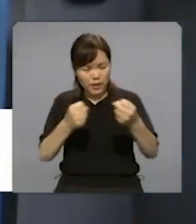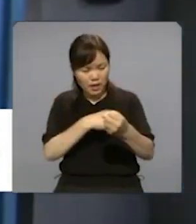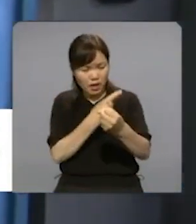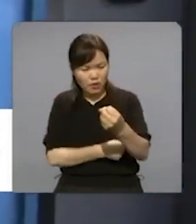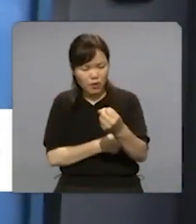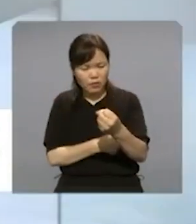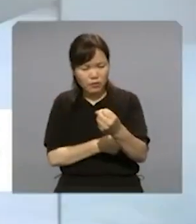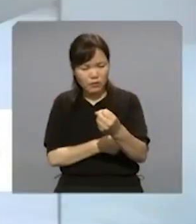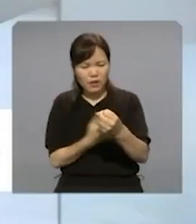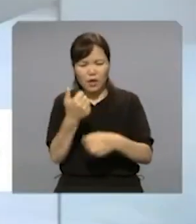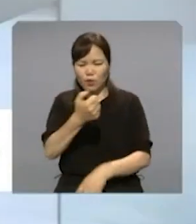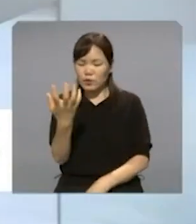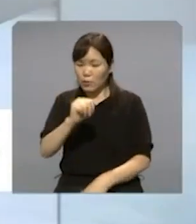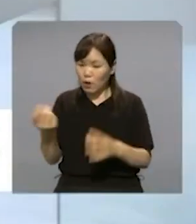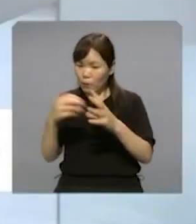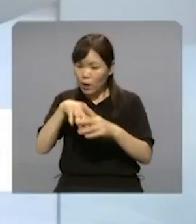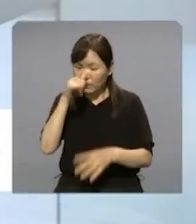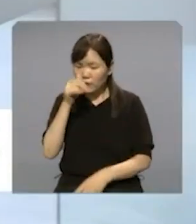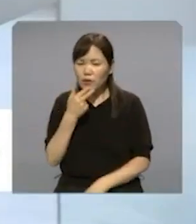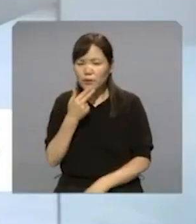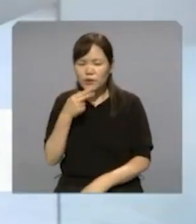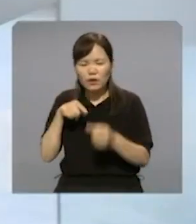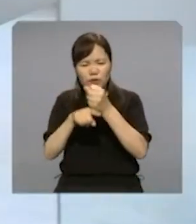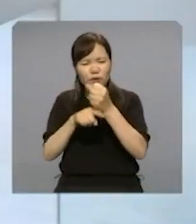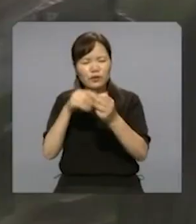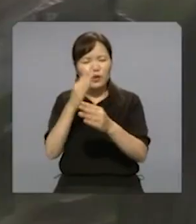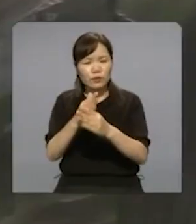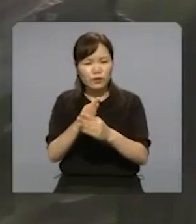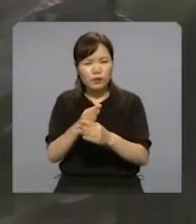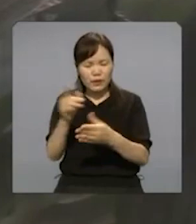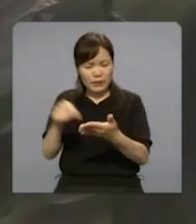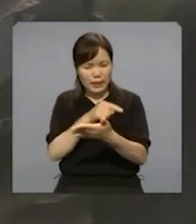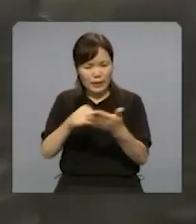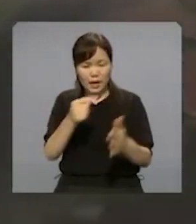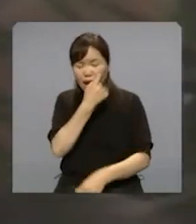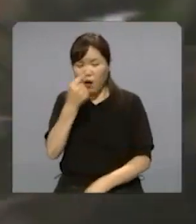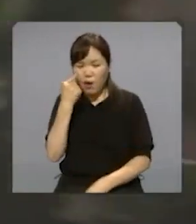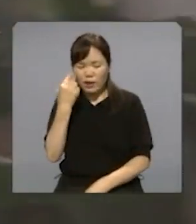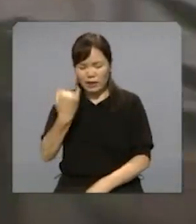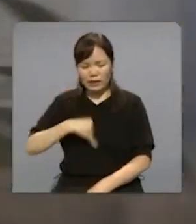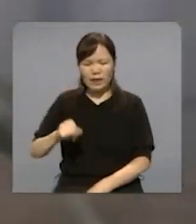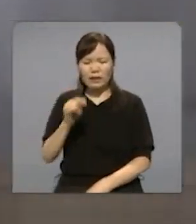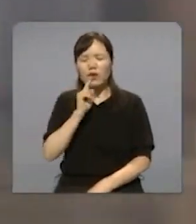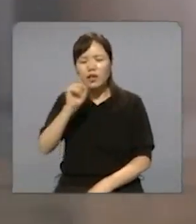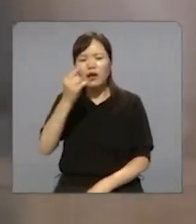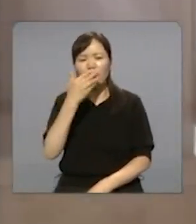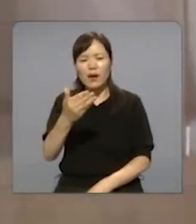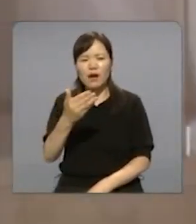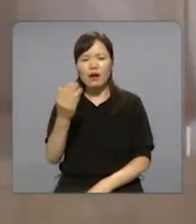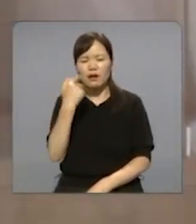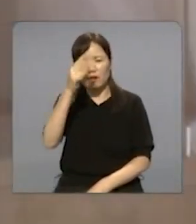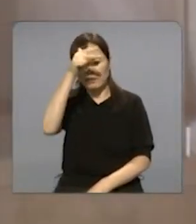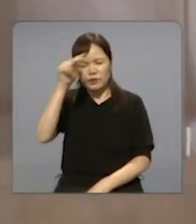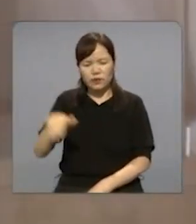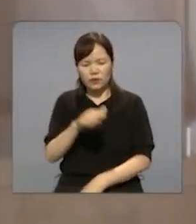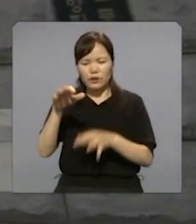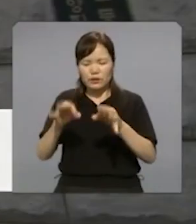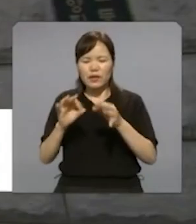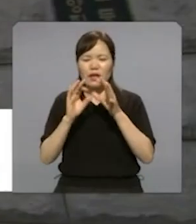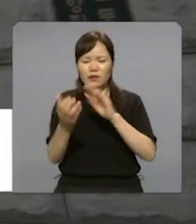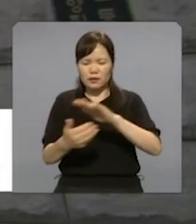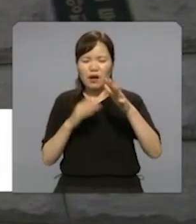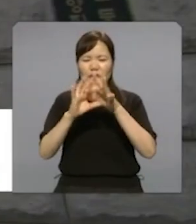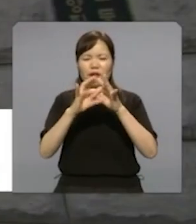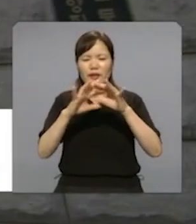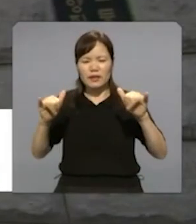있습니다. 대가성이 입증되면 딸도 입건될 수 있습니다. 검찰은 앞서 우리은행 전